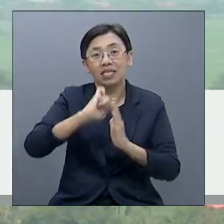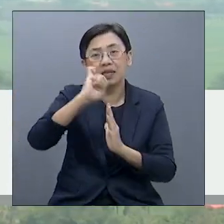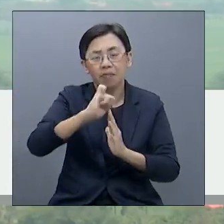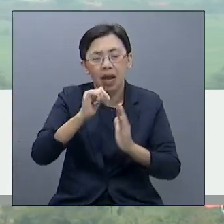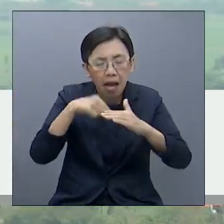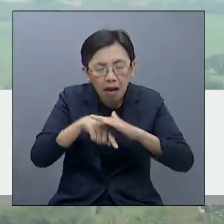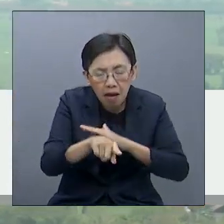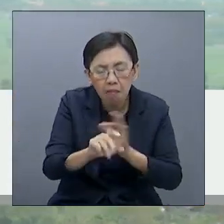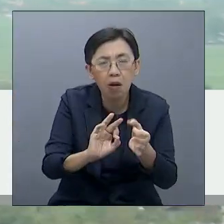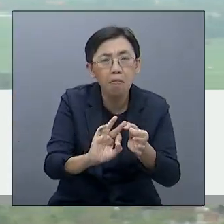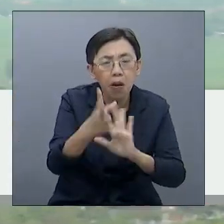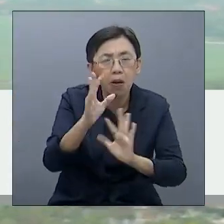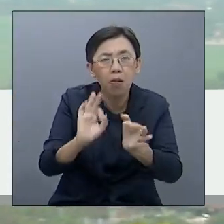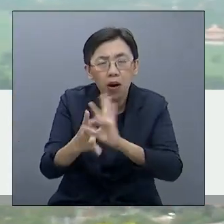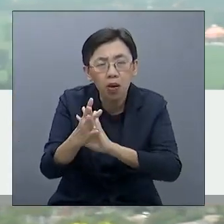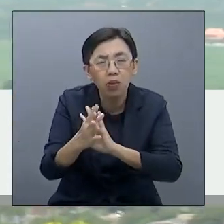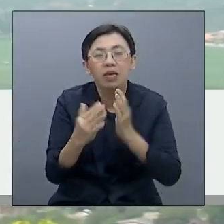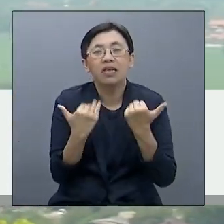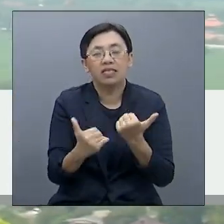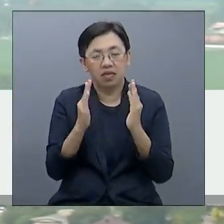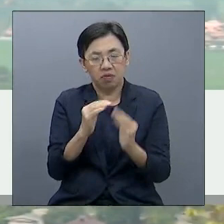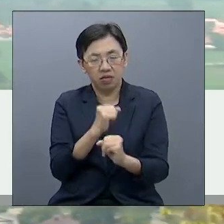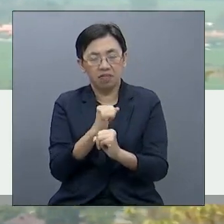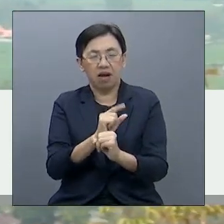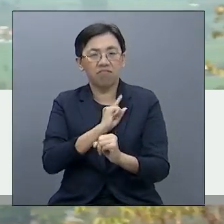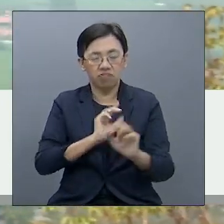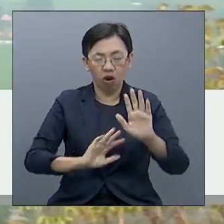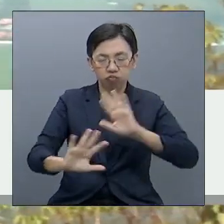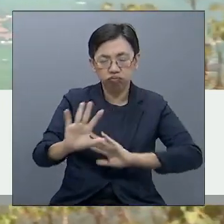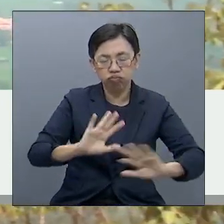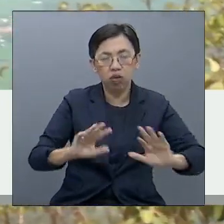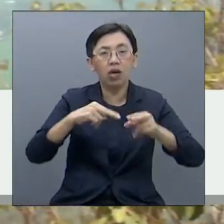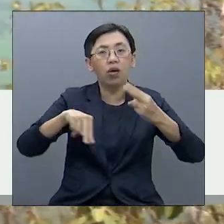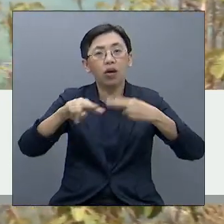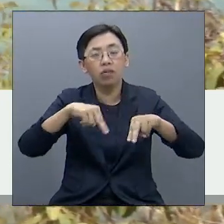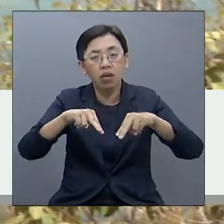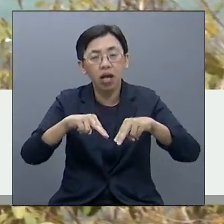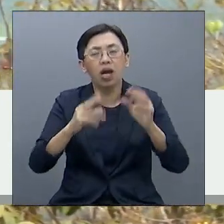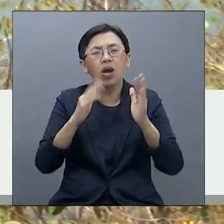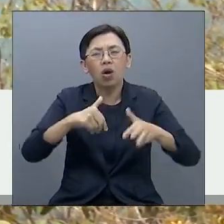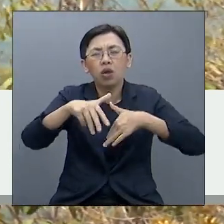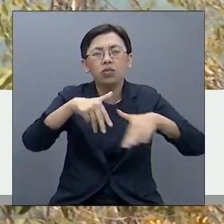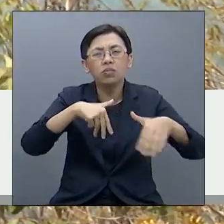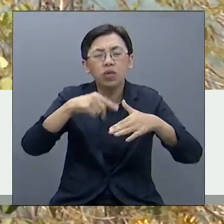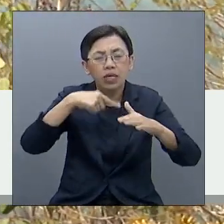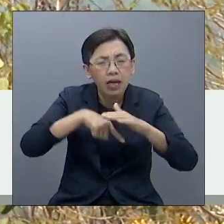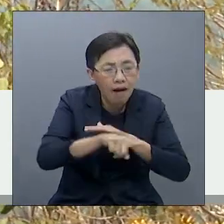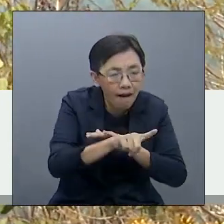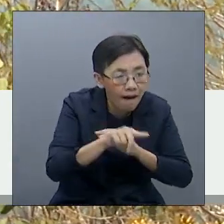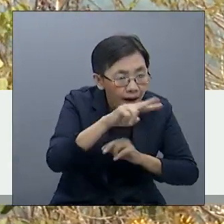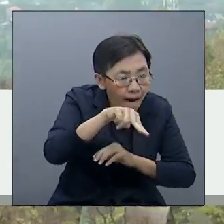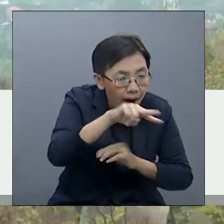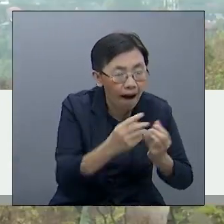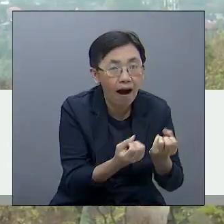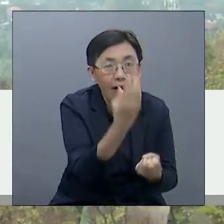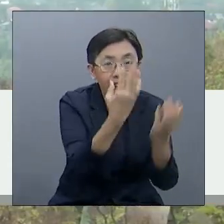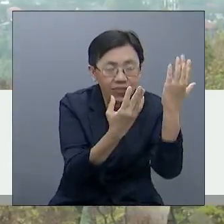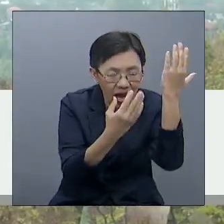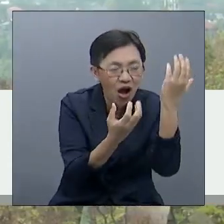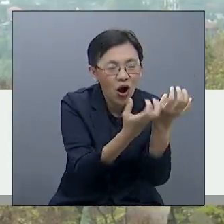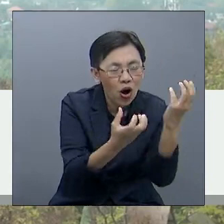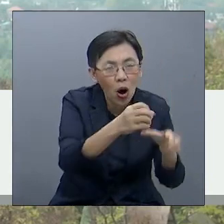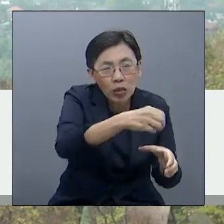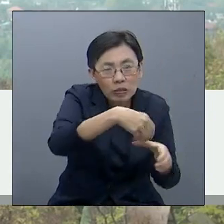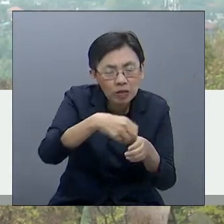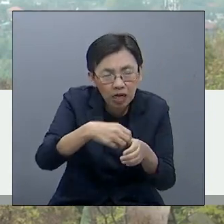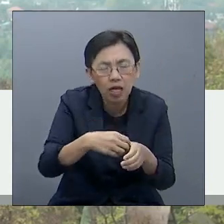พื้นที่ได้เตรียมเจ้าหน้าที่ป้องกันและดับไฟป่าชาวบ้านที่เคยหาของป่ามาเป็นผู้ช่วยเจ้าหน้าที่รวมแล้วกว่า 10,000